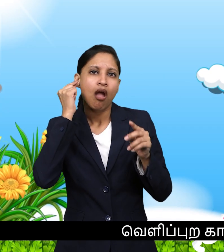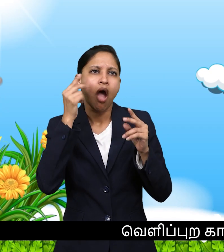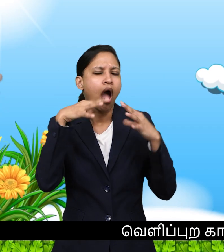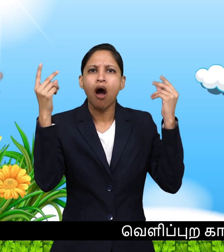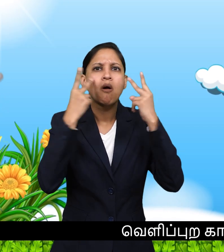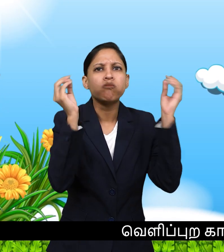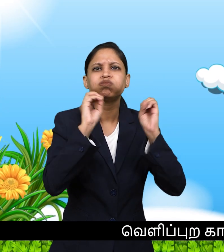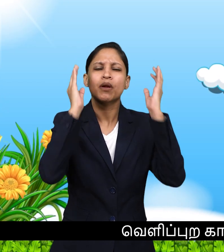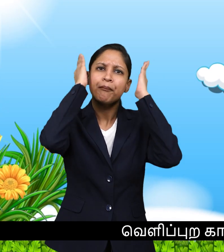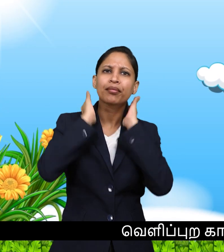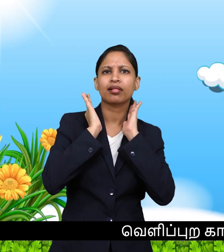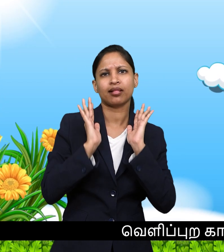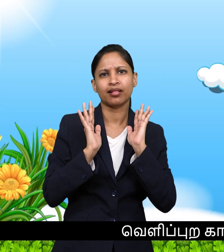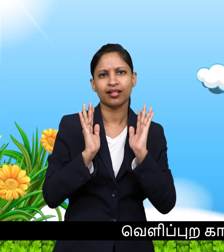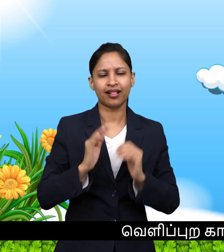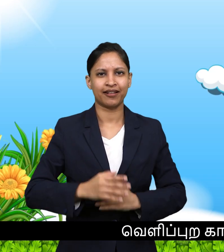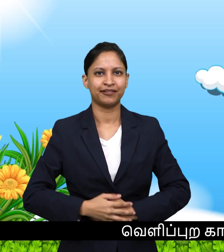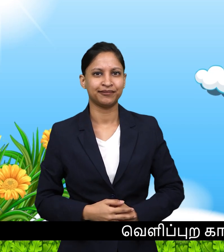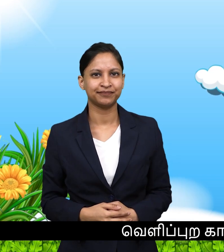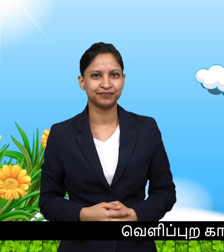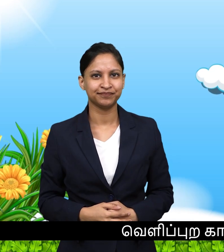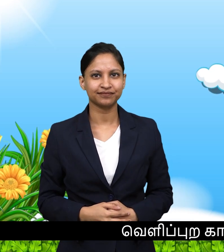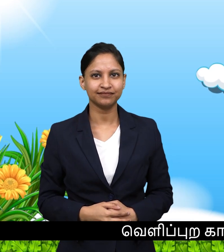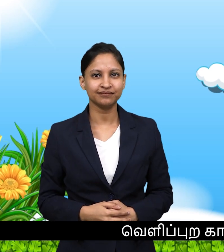வெளிப்புற காதுகள் இல்லாத விலங்குகள்,